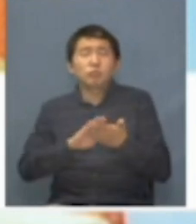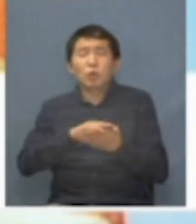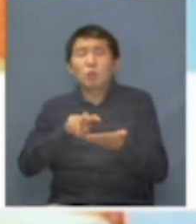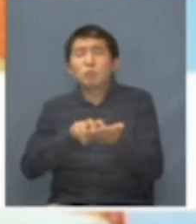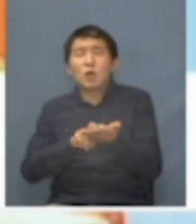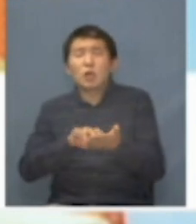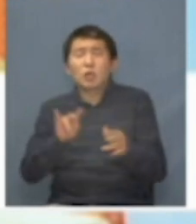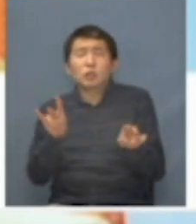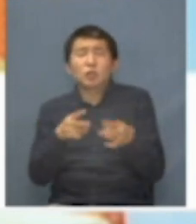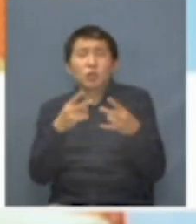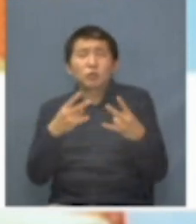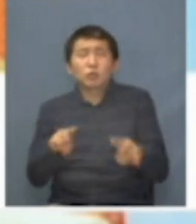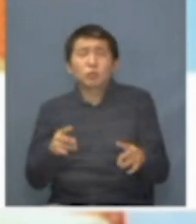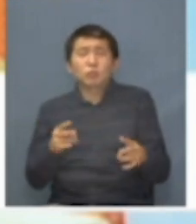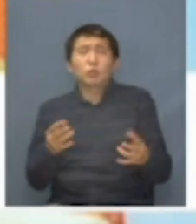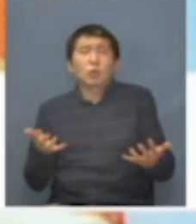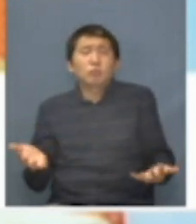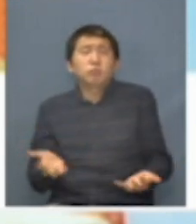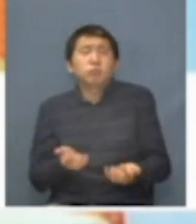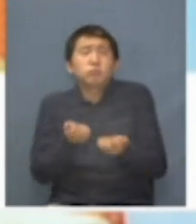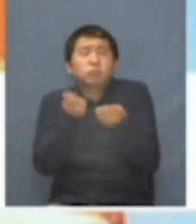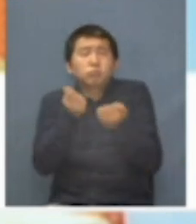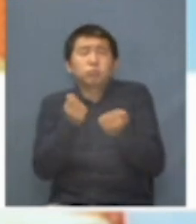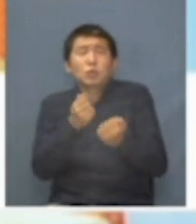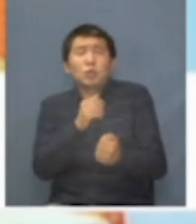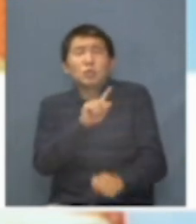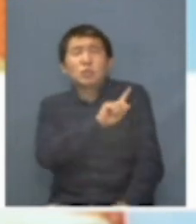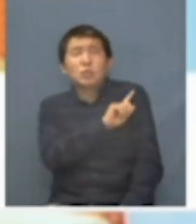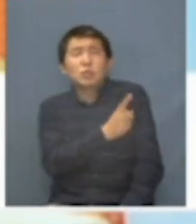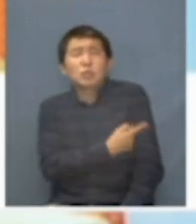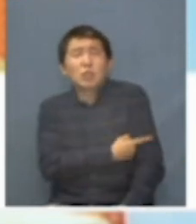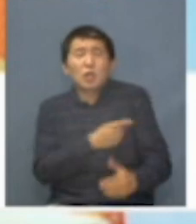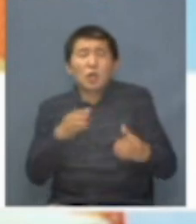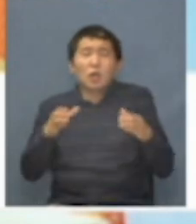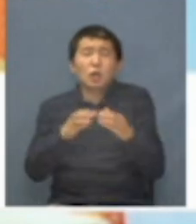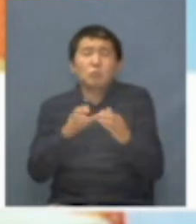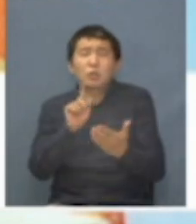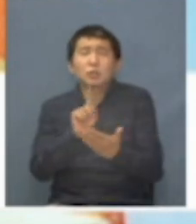Әрдайым қолдау көрсететін мықты команда болу керек және өзіңе сену маңыз.